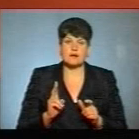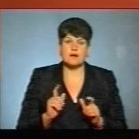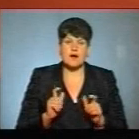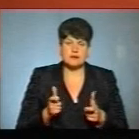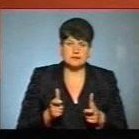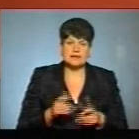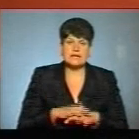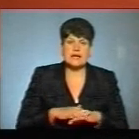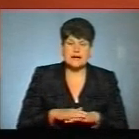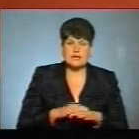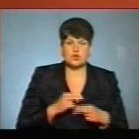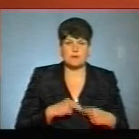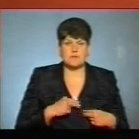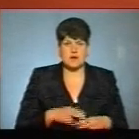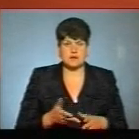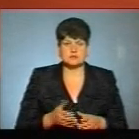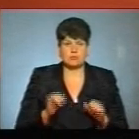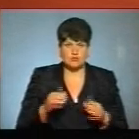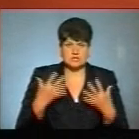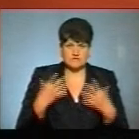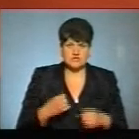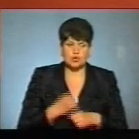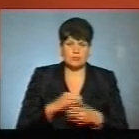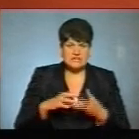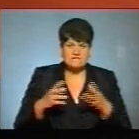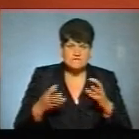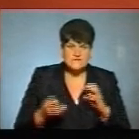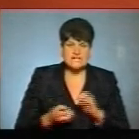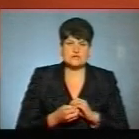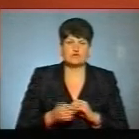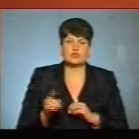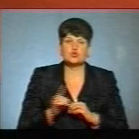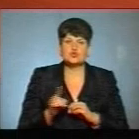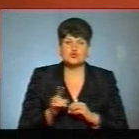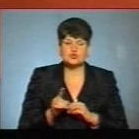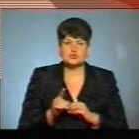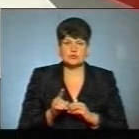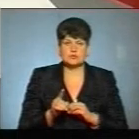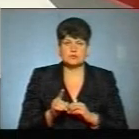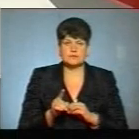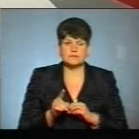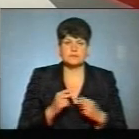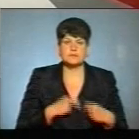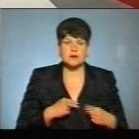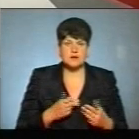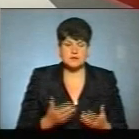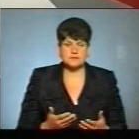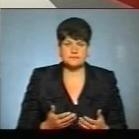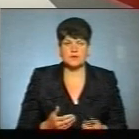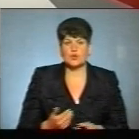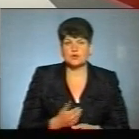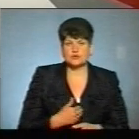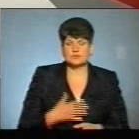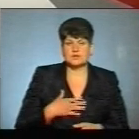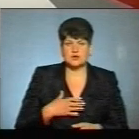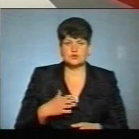стосується попиту і пропозиції? Чи можна вже робити якісь висновки щодо тенденцій на ринку праці? Ой, хотіло б все, щоб наші